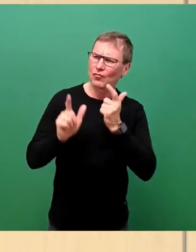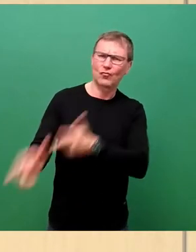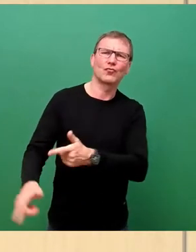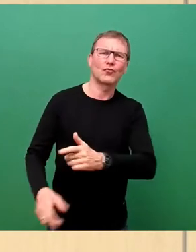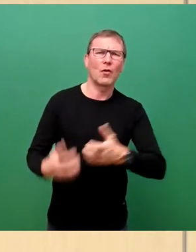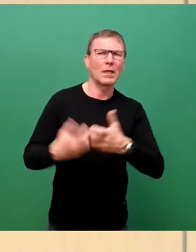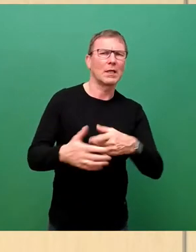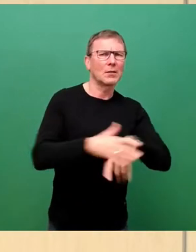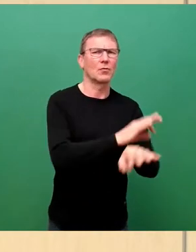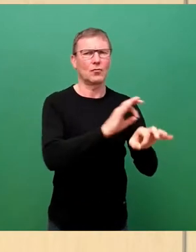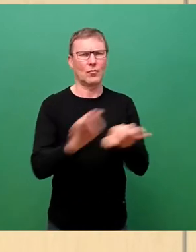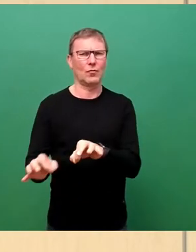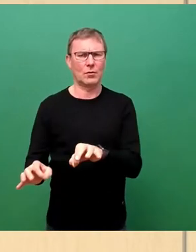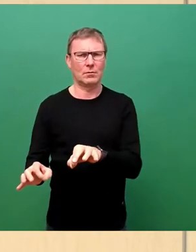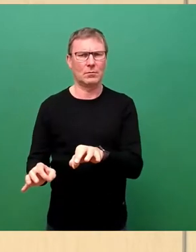Lage ist,